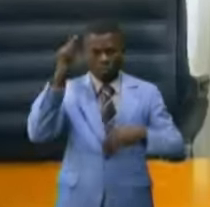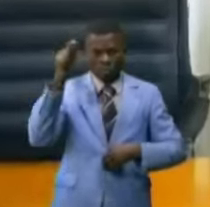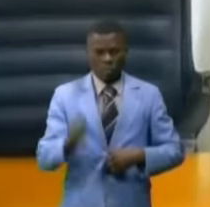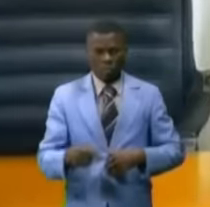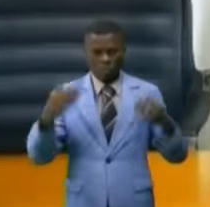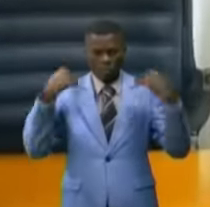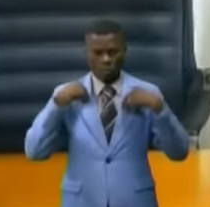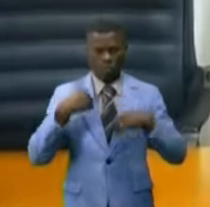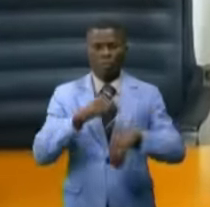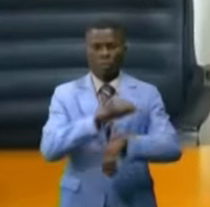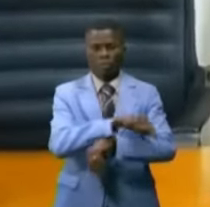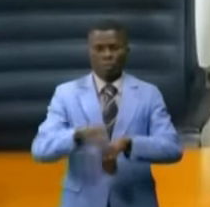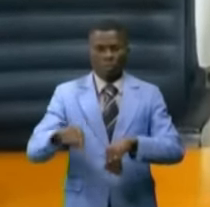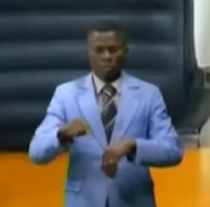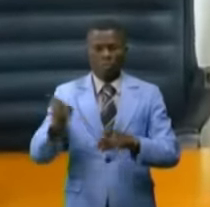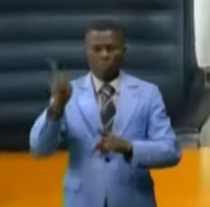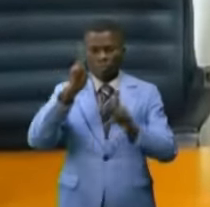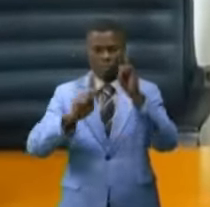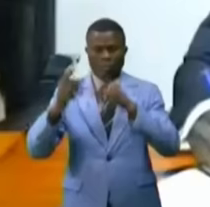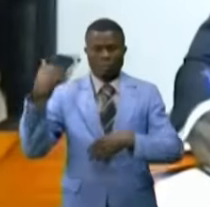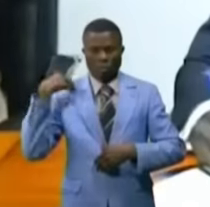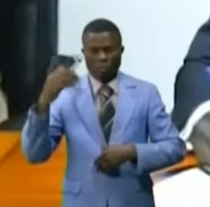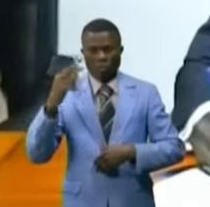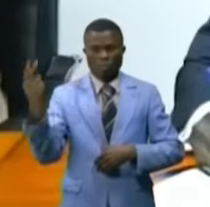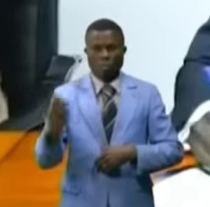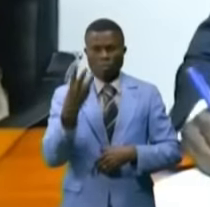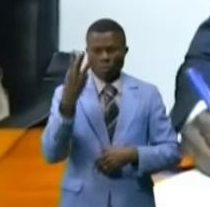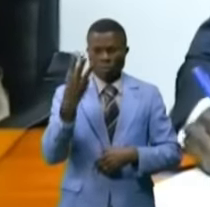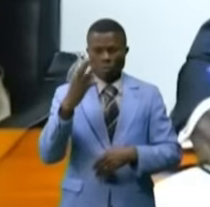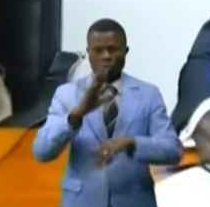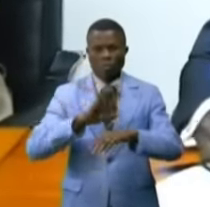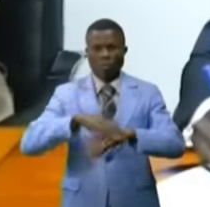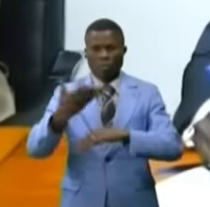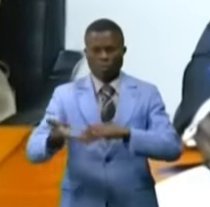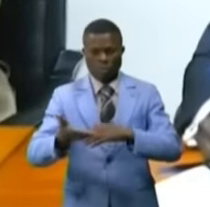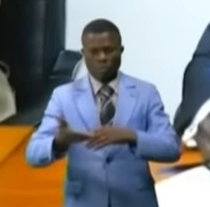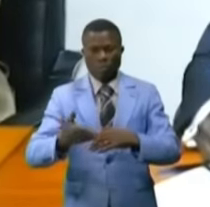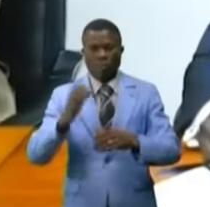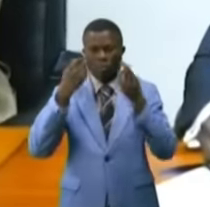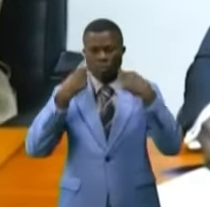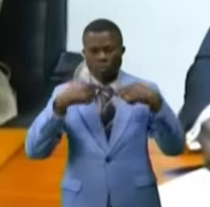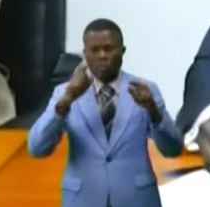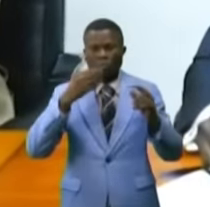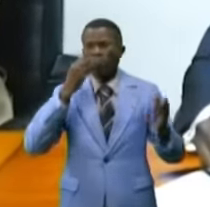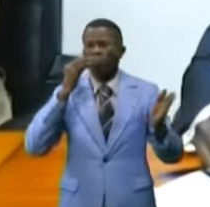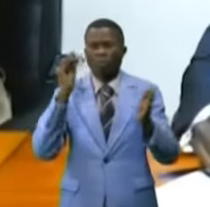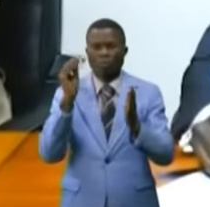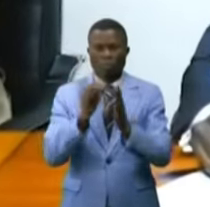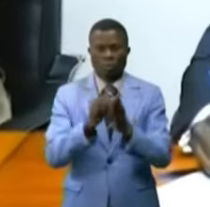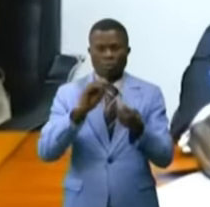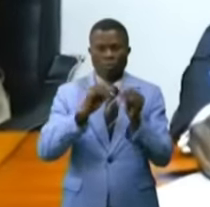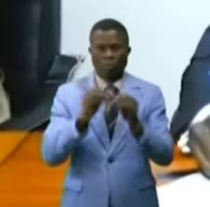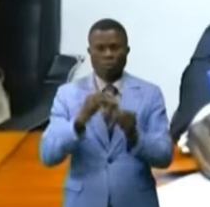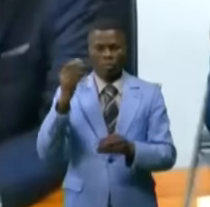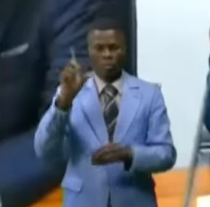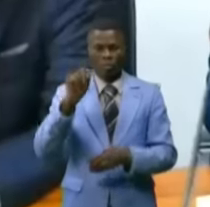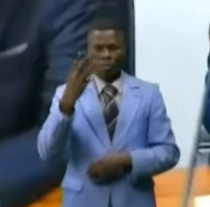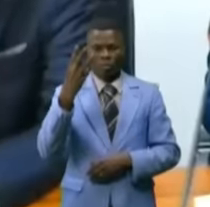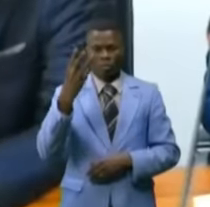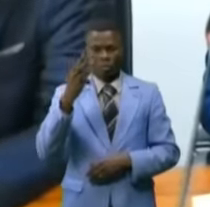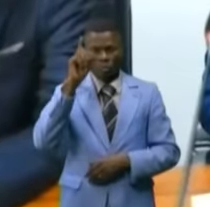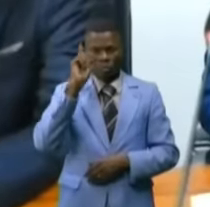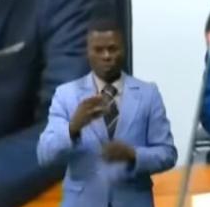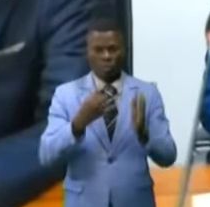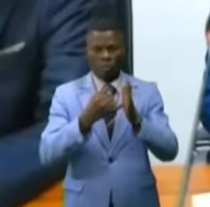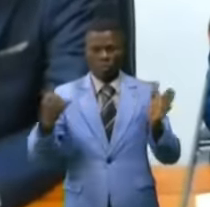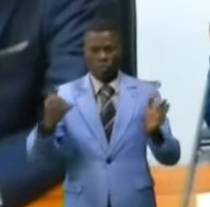de l'administration publique 23 ans après et la promulgation des ordonnances numéro